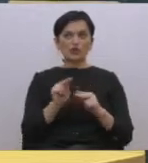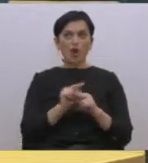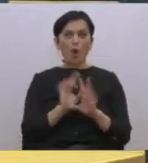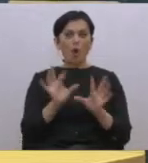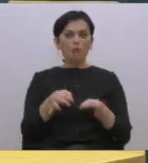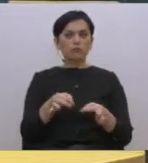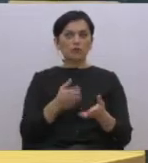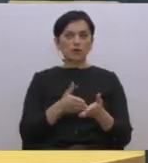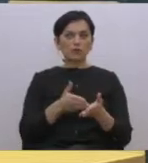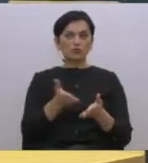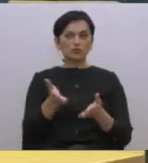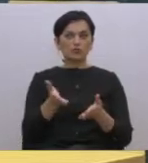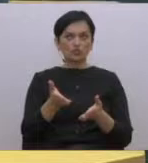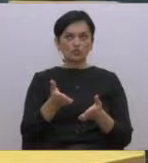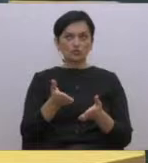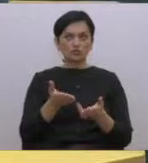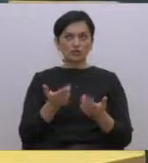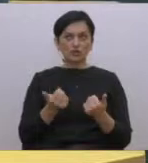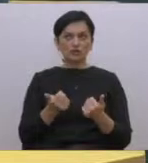objekturija, da